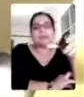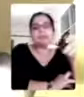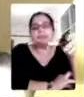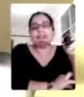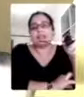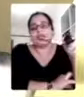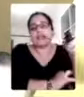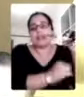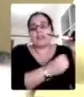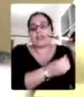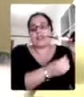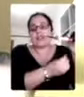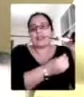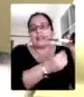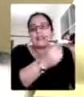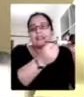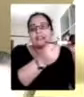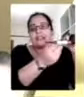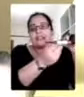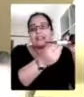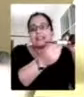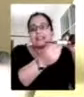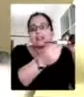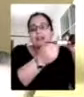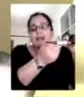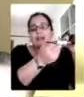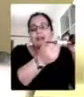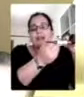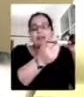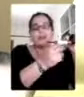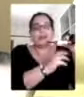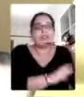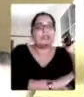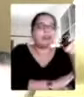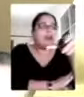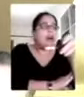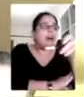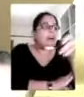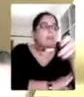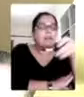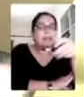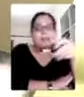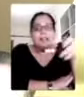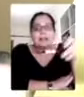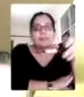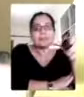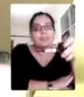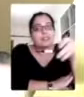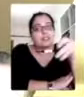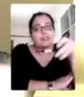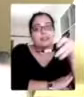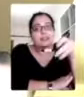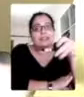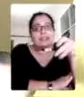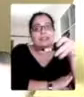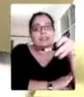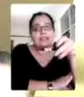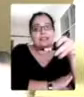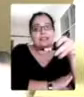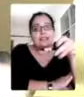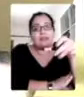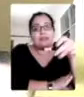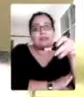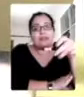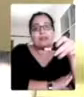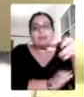Gerçekten tamam, kibrit en güzeli, en yumuşak alev, en az hasar veriyor hem pipoya hem tütüne. Ama ben dahil bir kişinin de kibritten